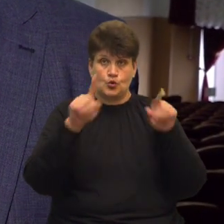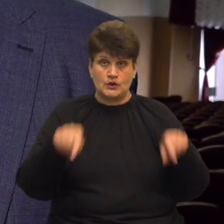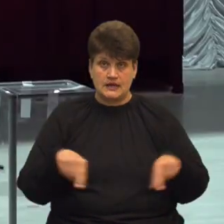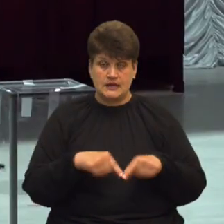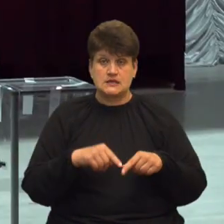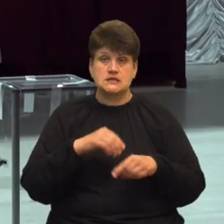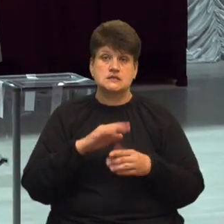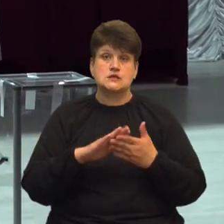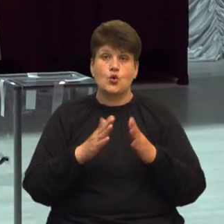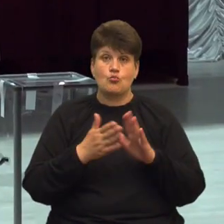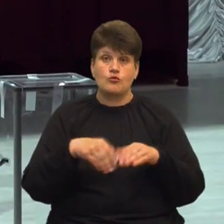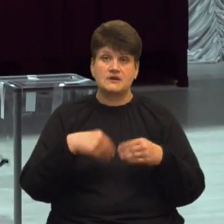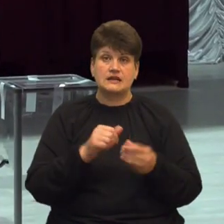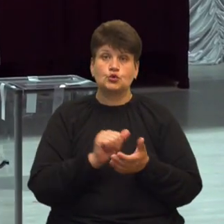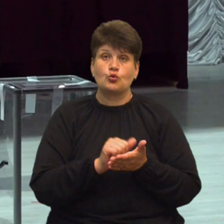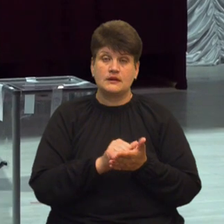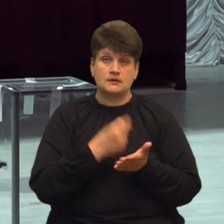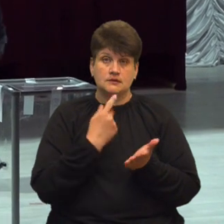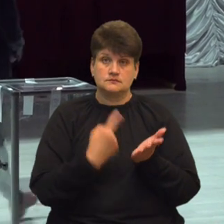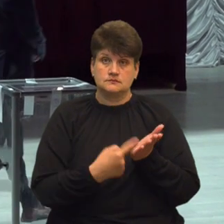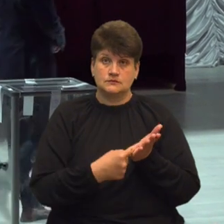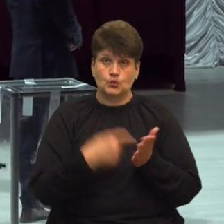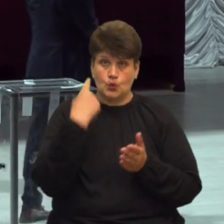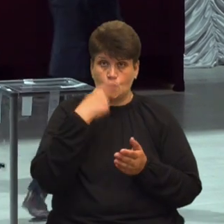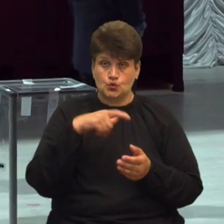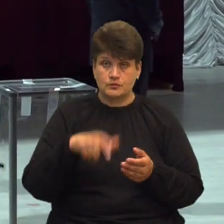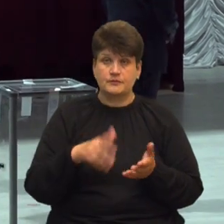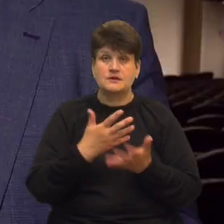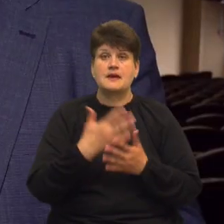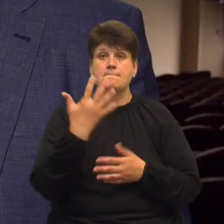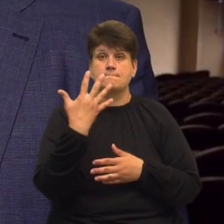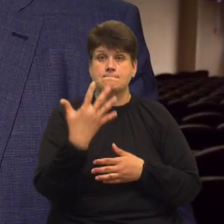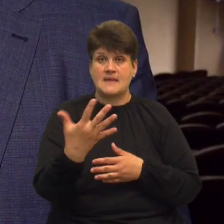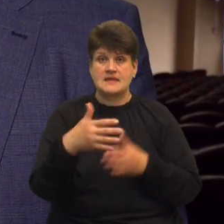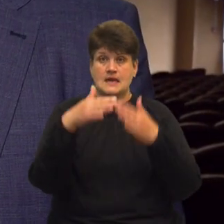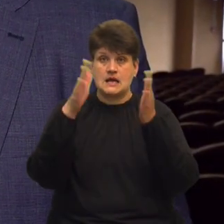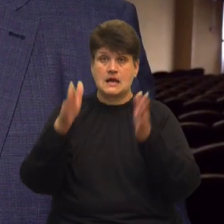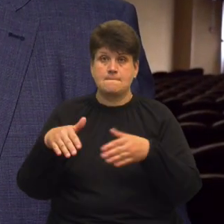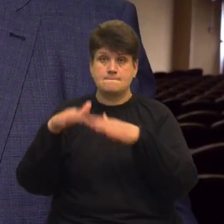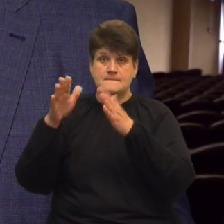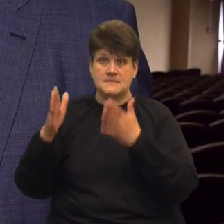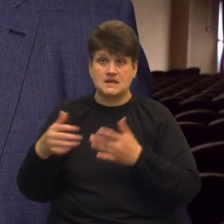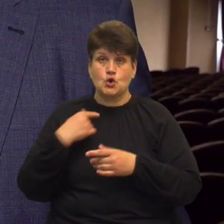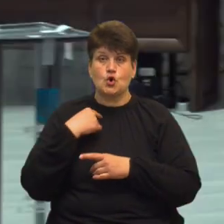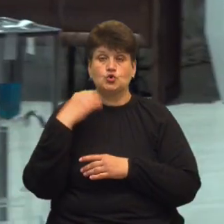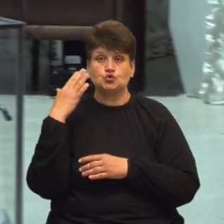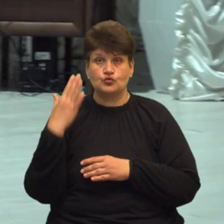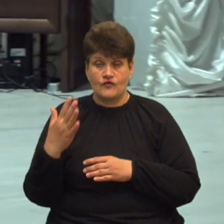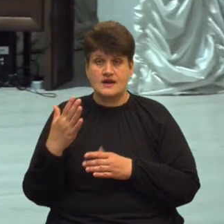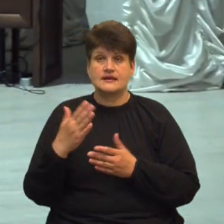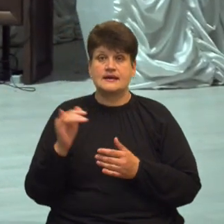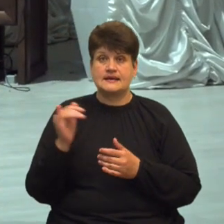посвідчує особу. Далі розміщено 5 кабін для голосування. Вони обладнані всім необхідним – освітлення, ручка